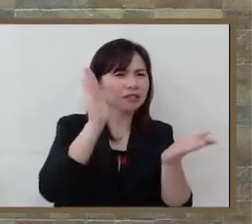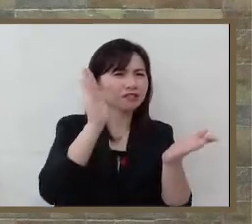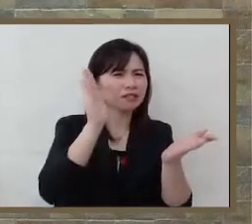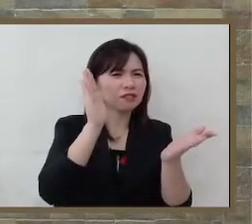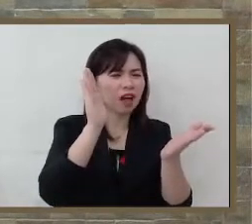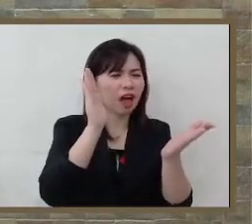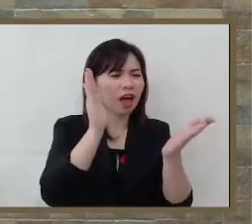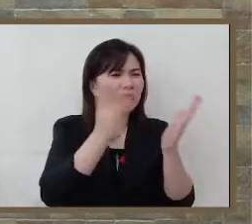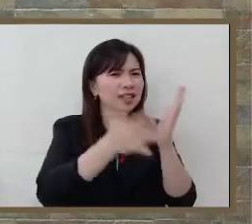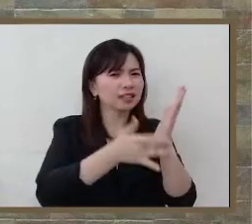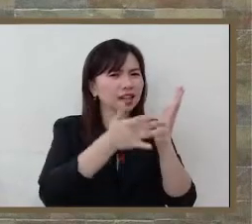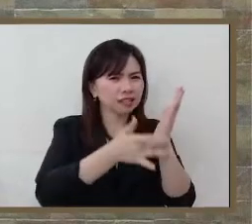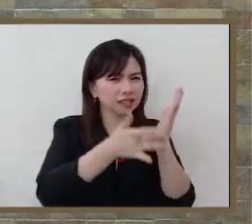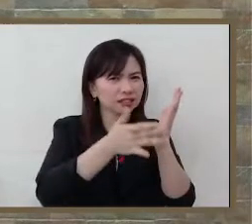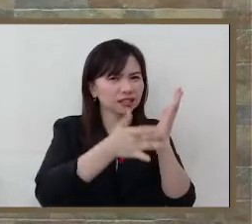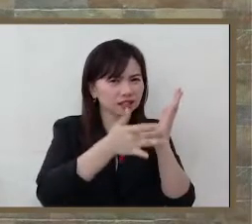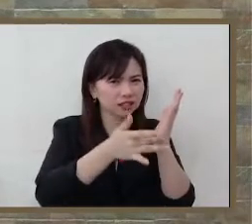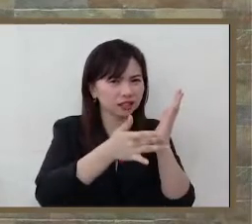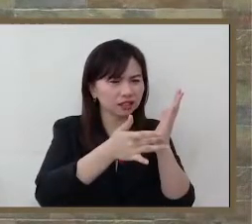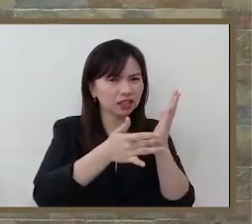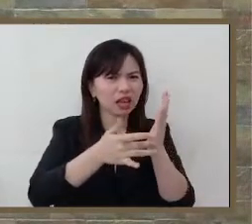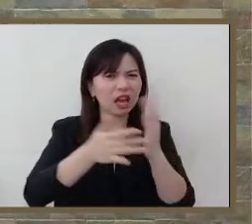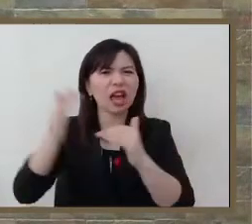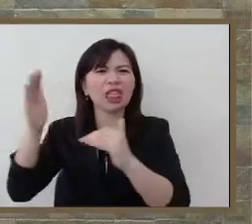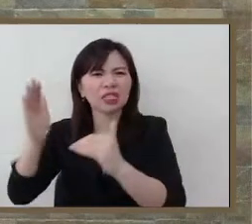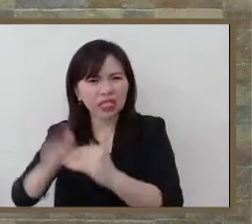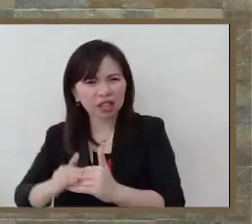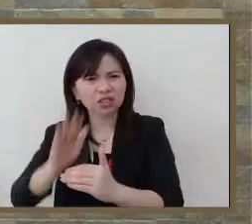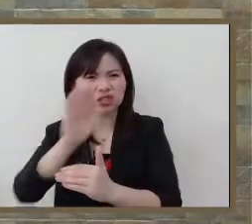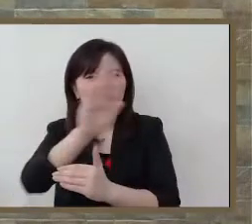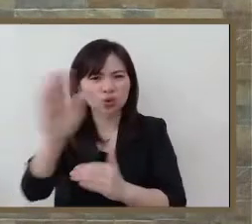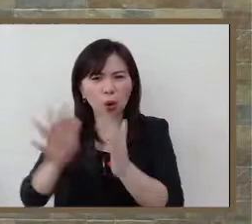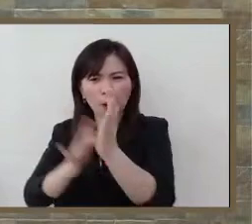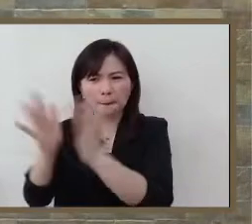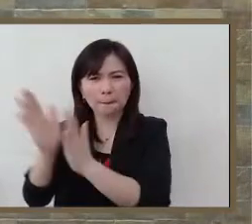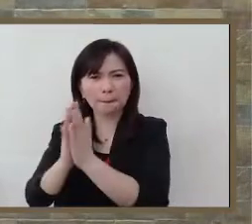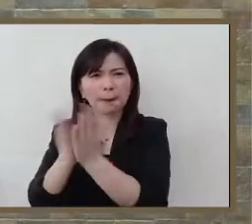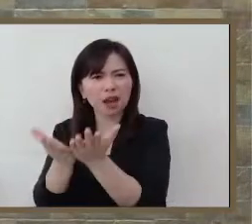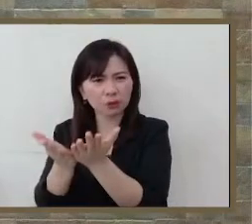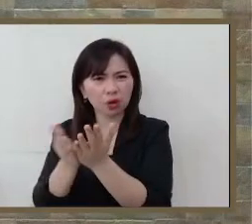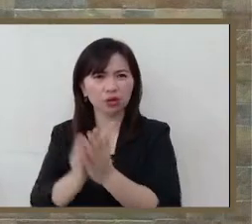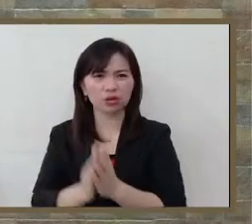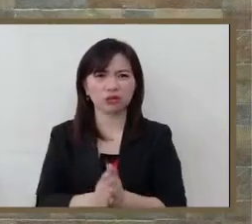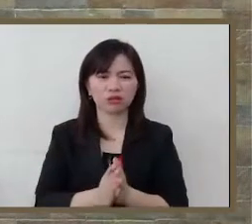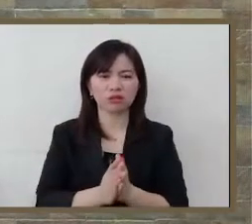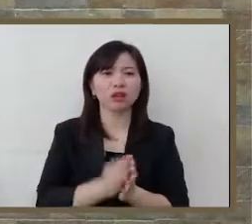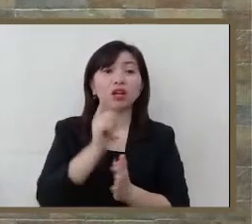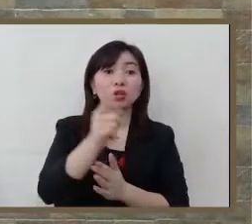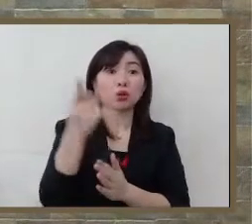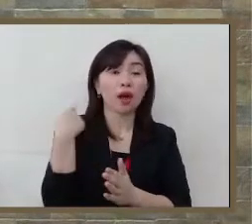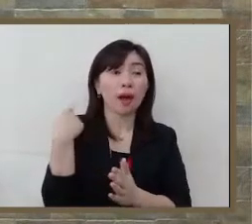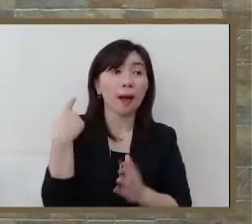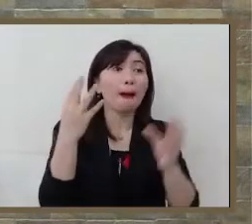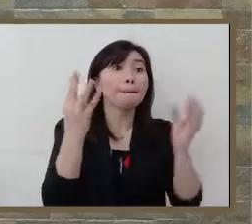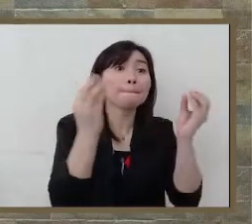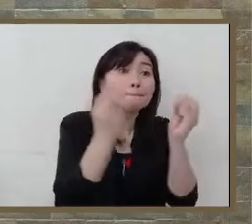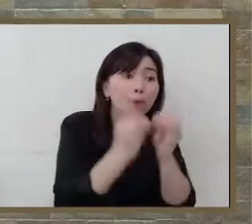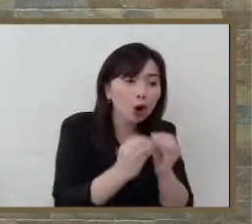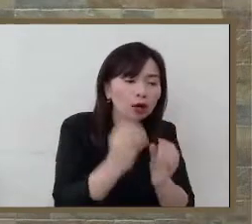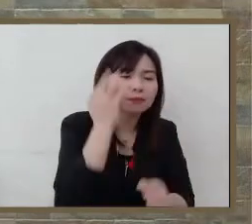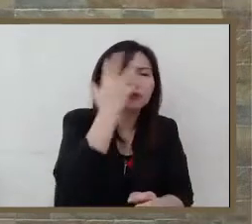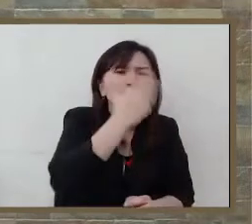Mas maganda pa yung gaming chair mo kaysa sa Bible mo. Mas maganda pa yung